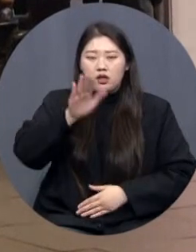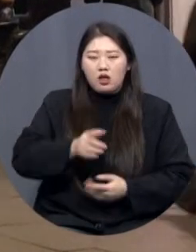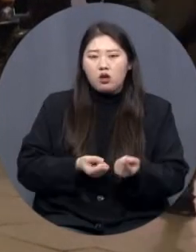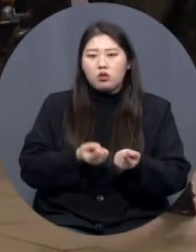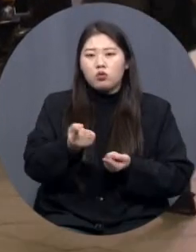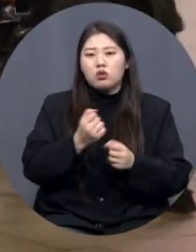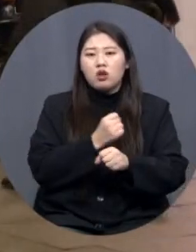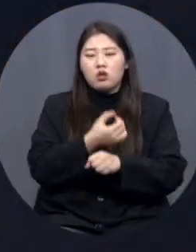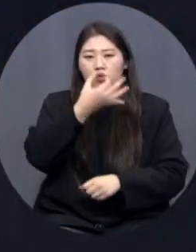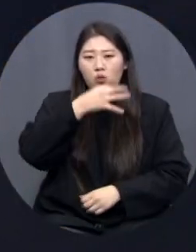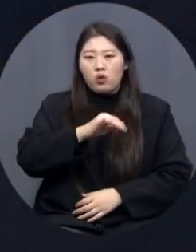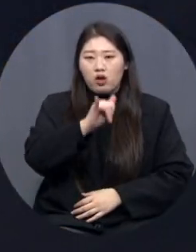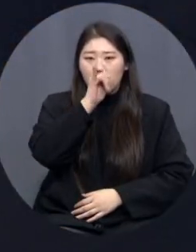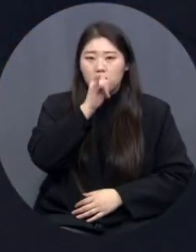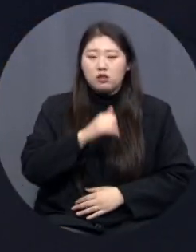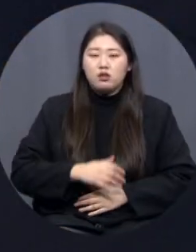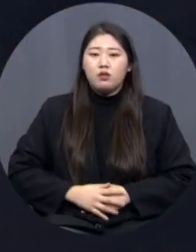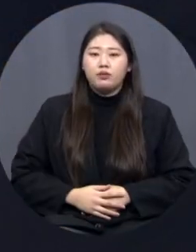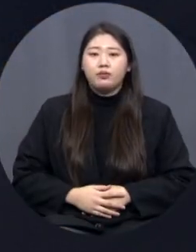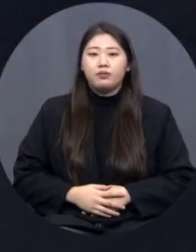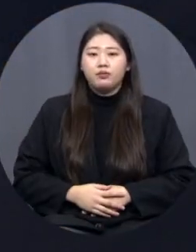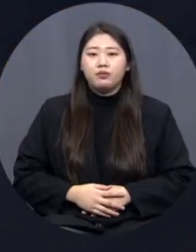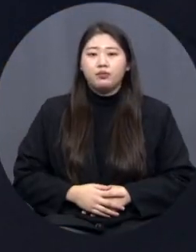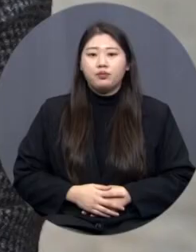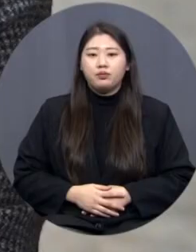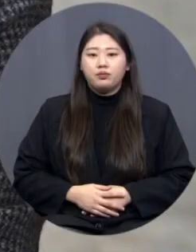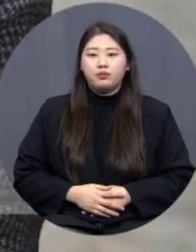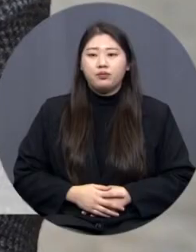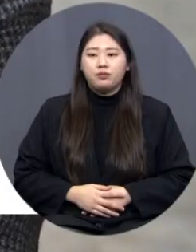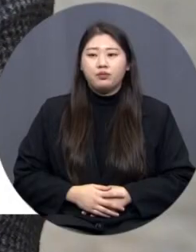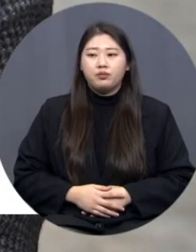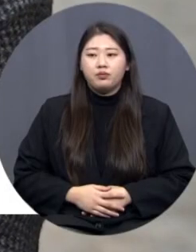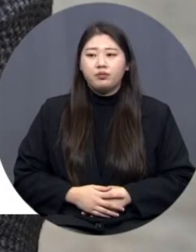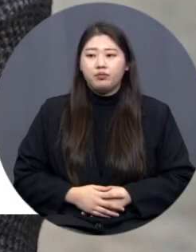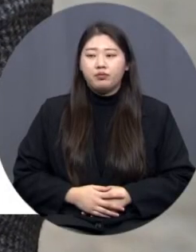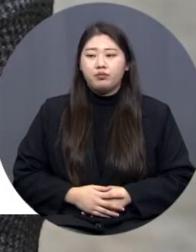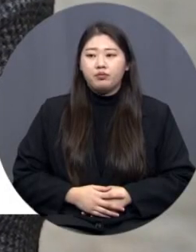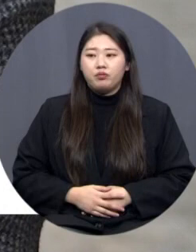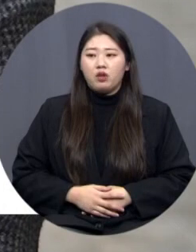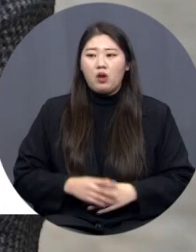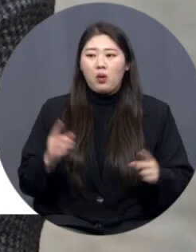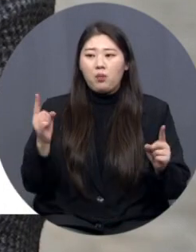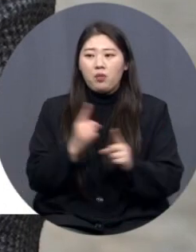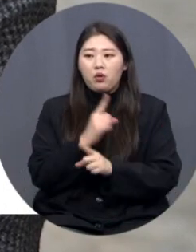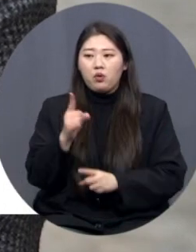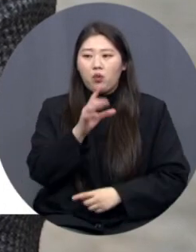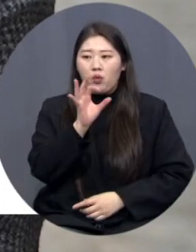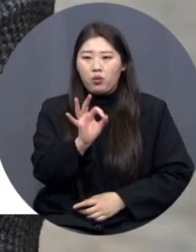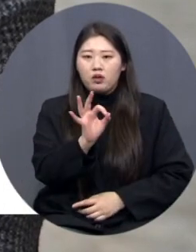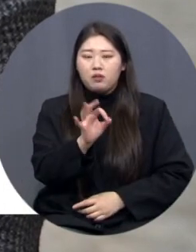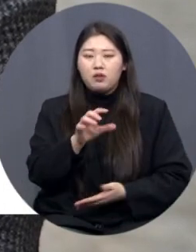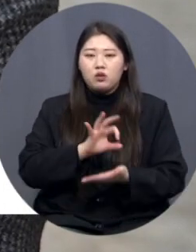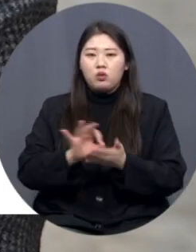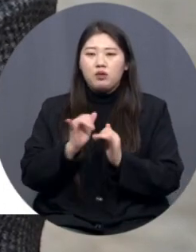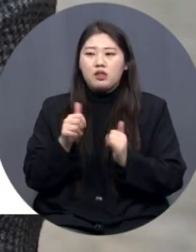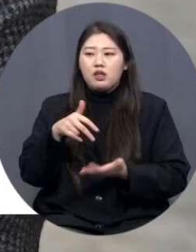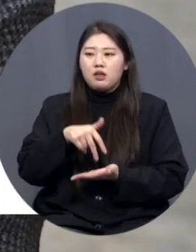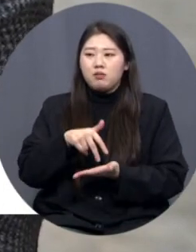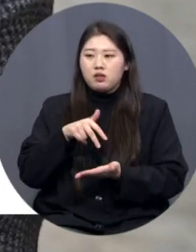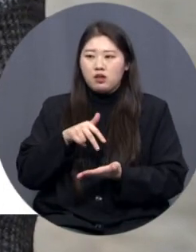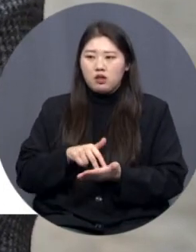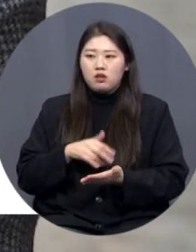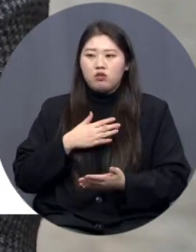조절하는 효과적인 수단이 되고 있습니다. Dynamic price signal helps to shape